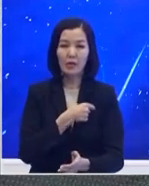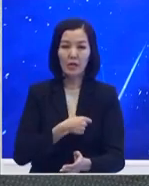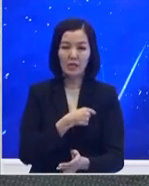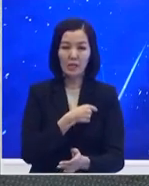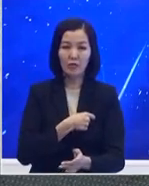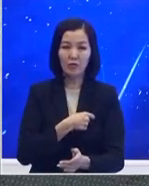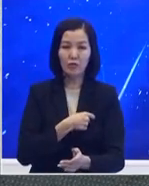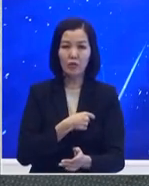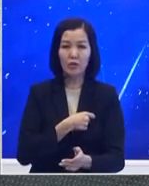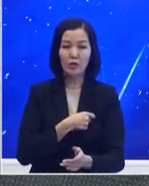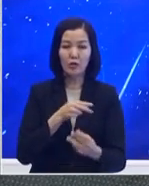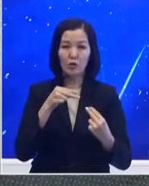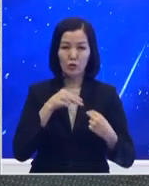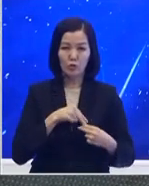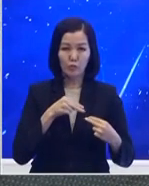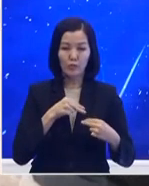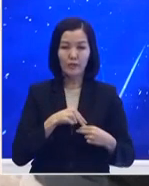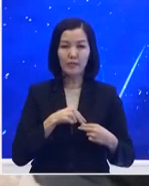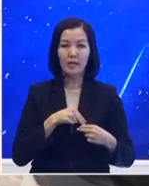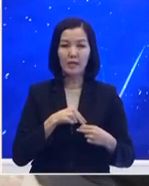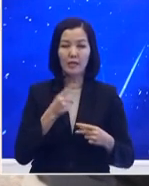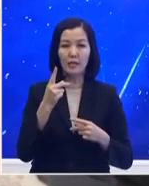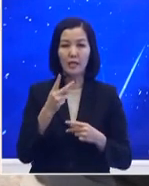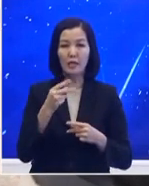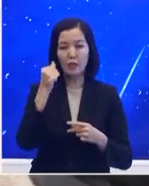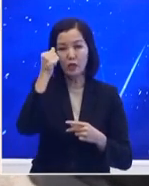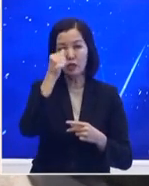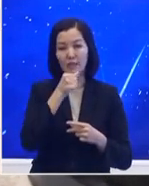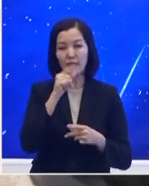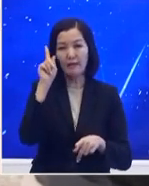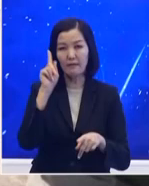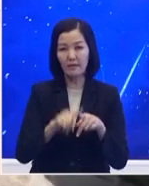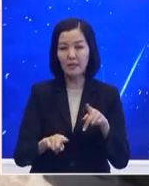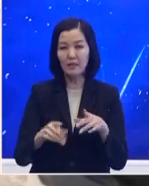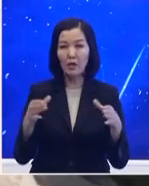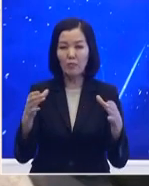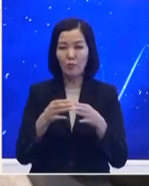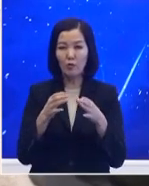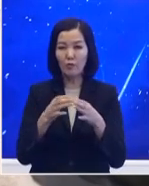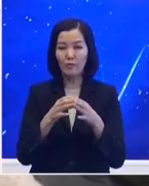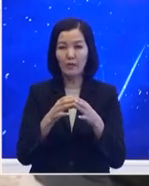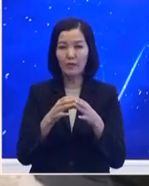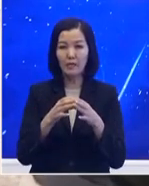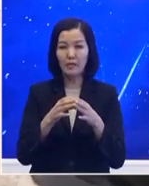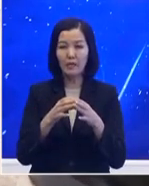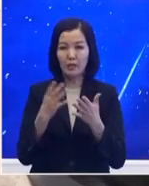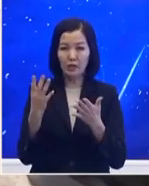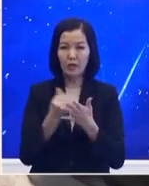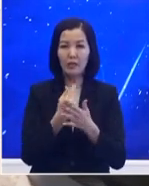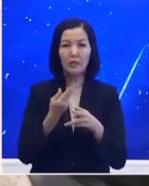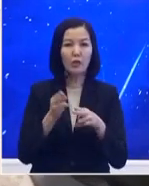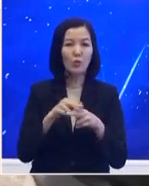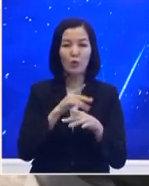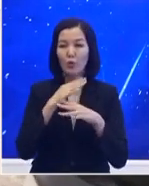Жаттықтырушылардың ой емес, жұмысына қарағанда бір екі жылдың көлемінде осы бөлімнің жаңағы оқушылары